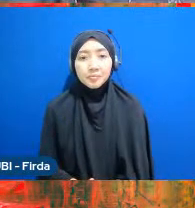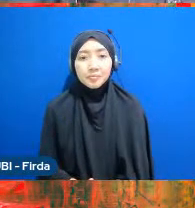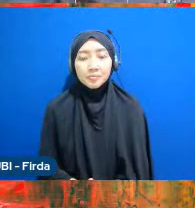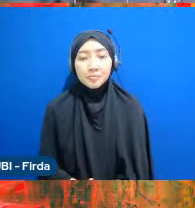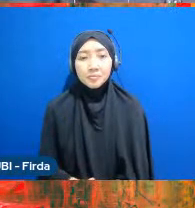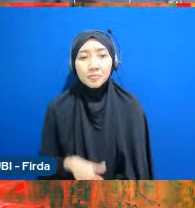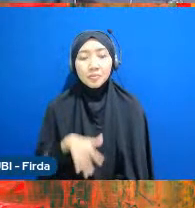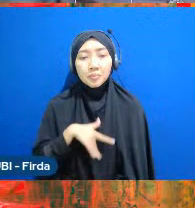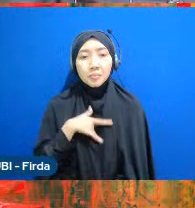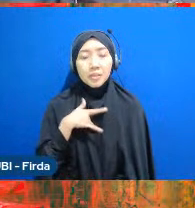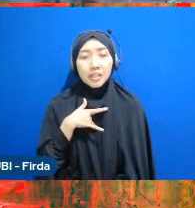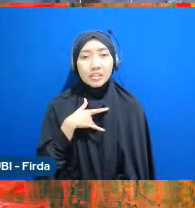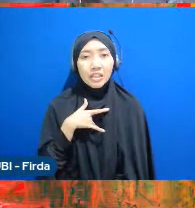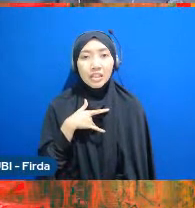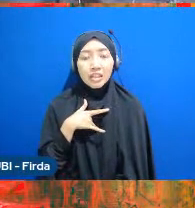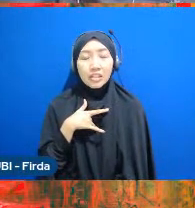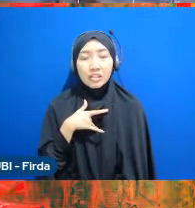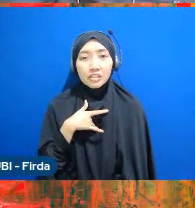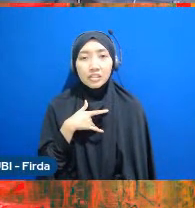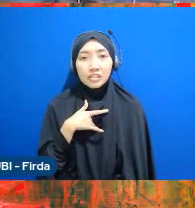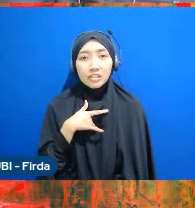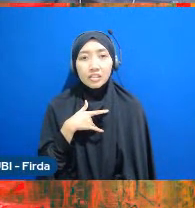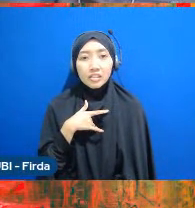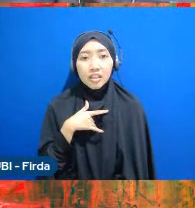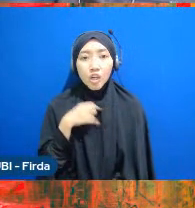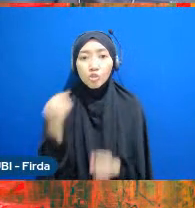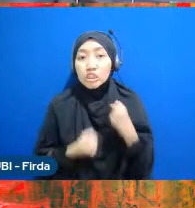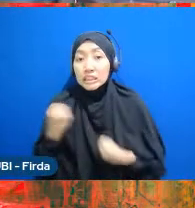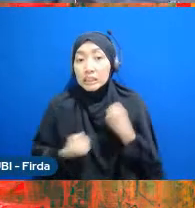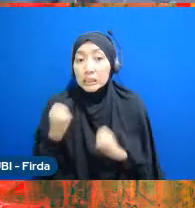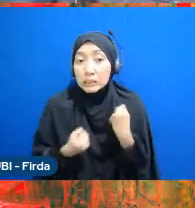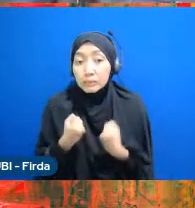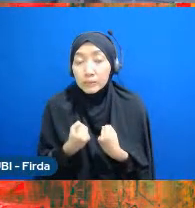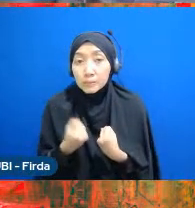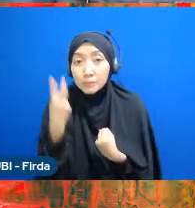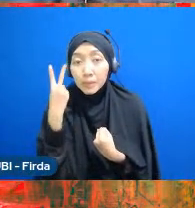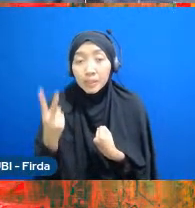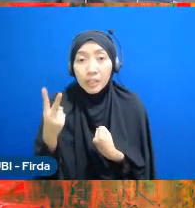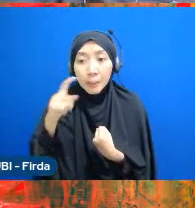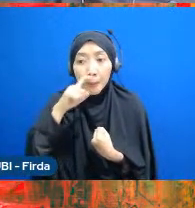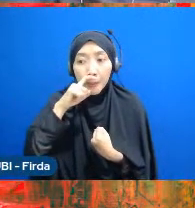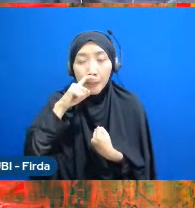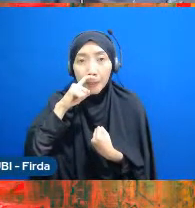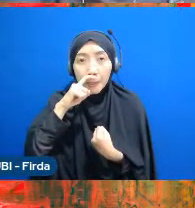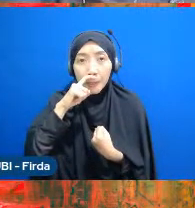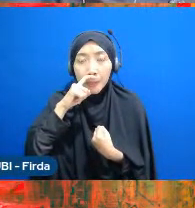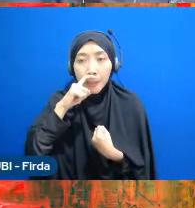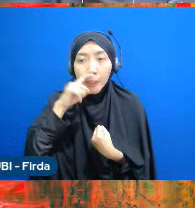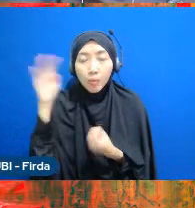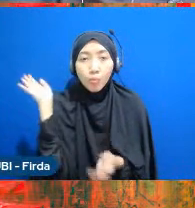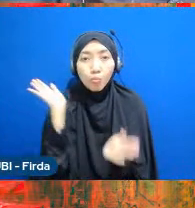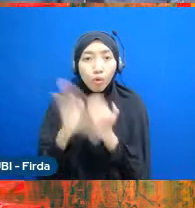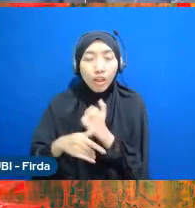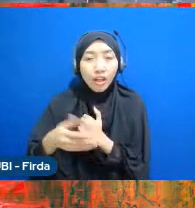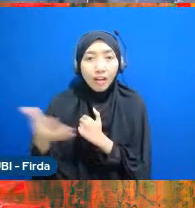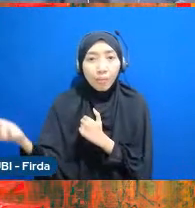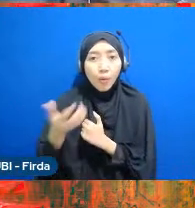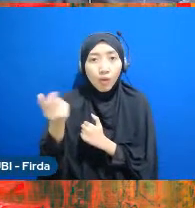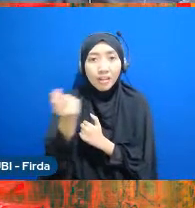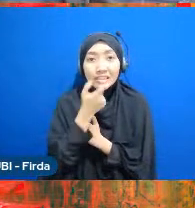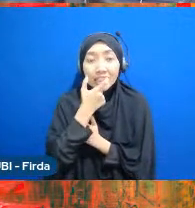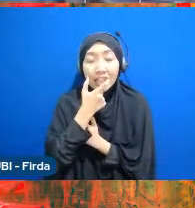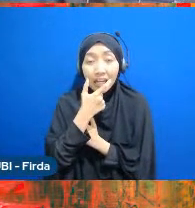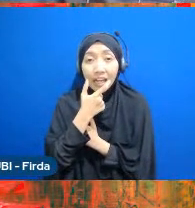ketika aku lari terbirit-birit melihat ayahku bawa kue misalnya. Nah, itu sesuatu emosi